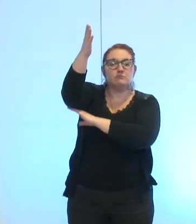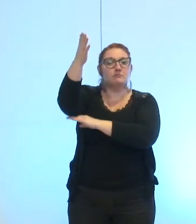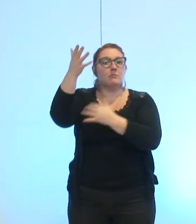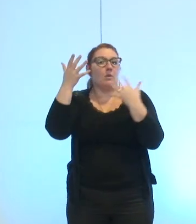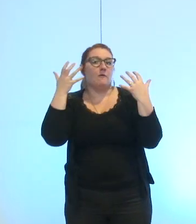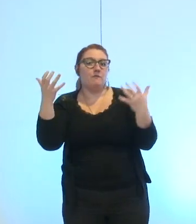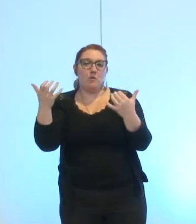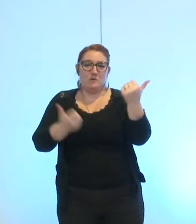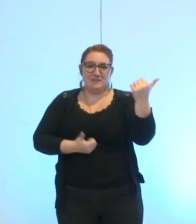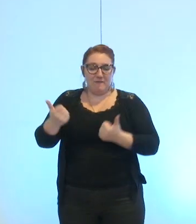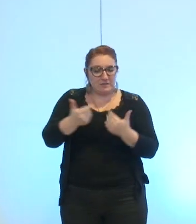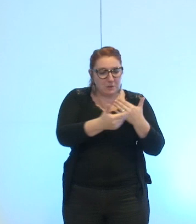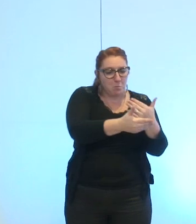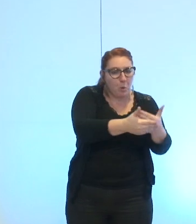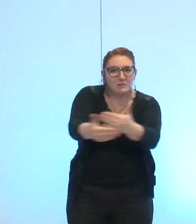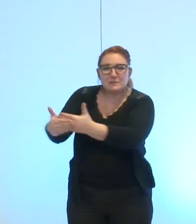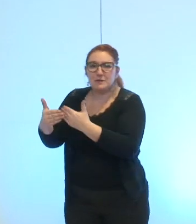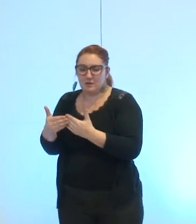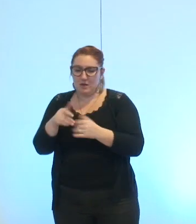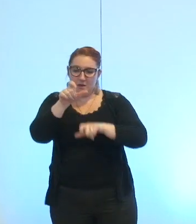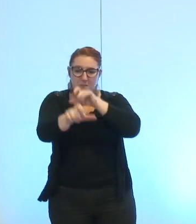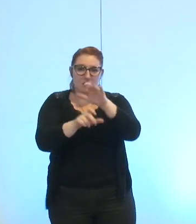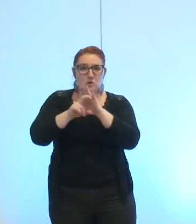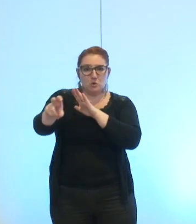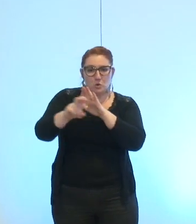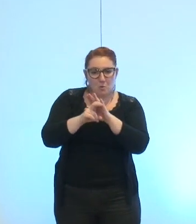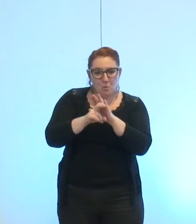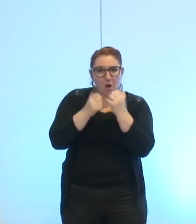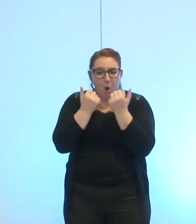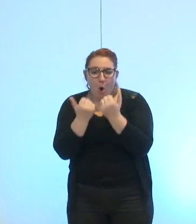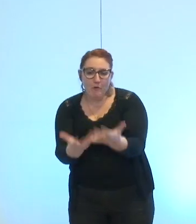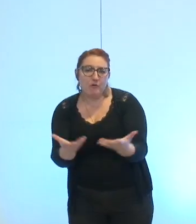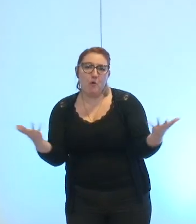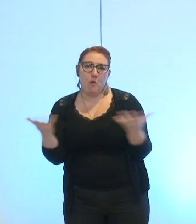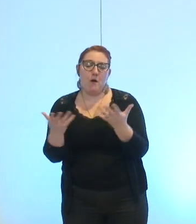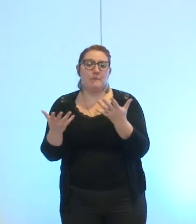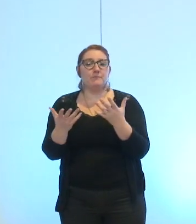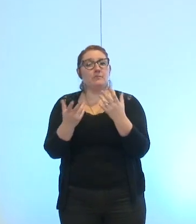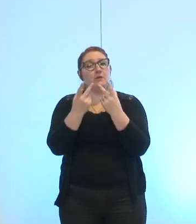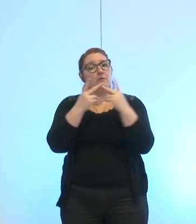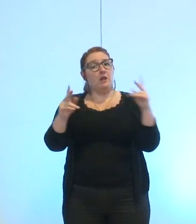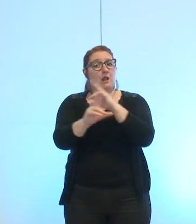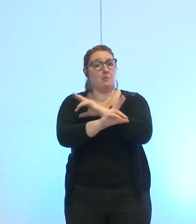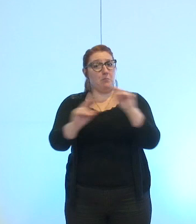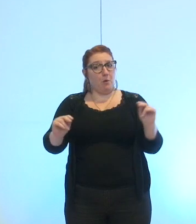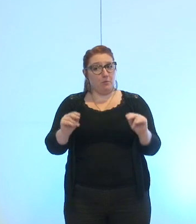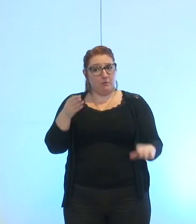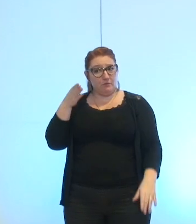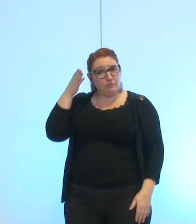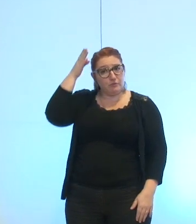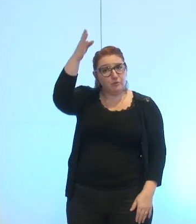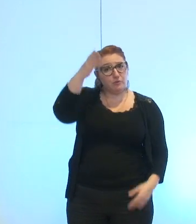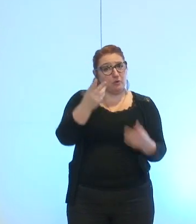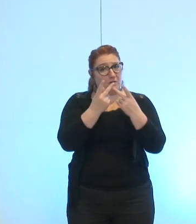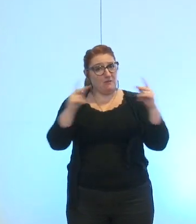au grenoblois par exemple parlons de la ville propre est-ce que une ville plus propre demain c'est obligatoirement une ville que